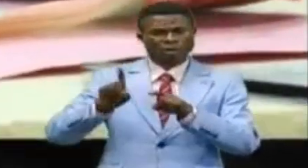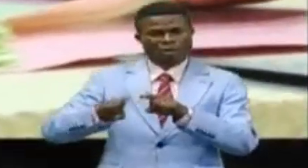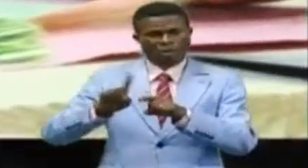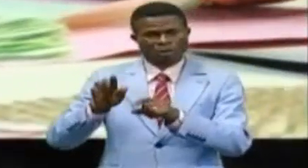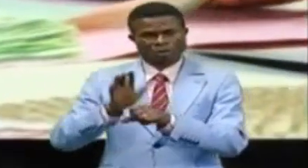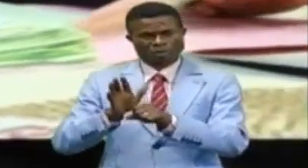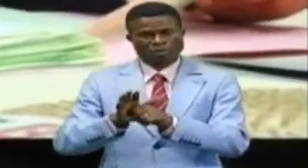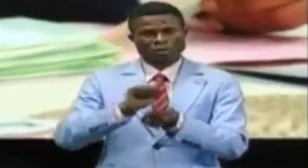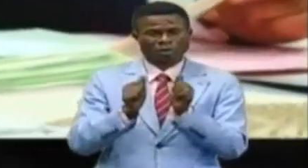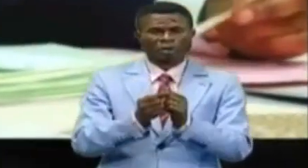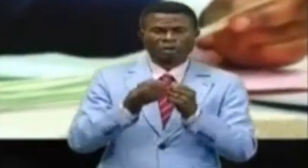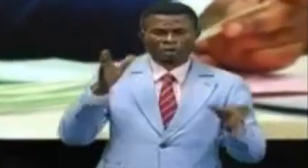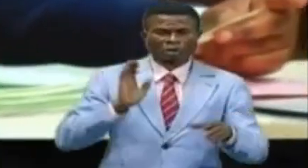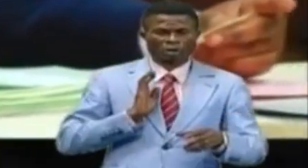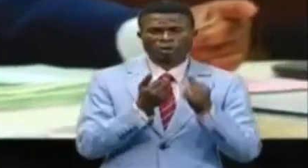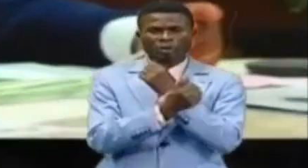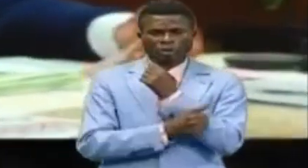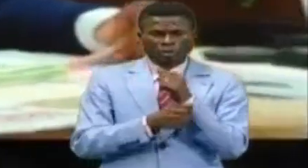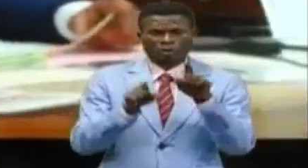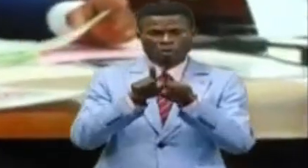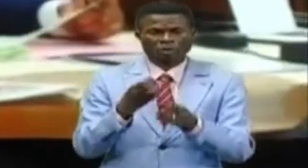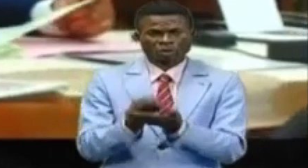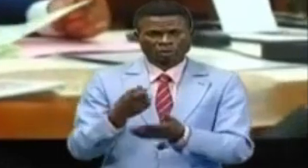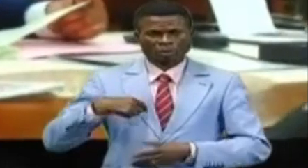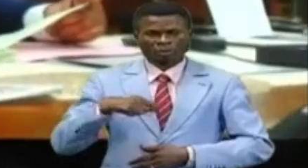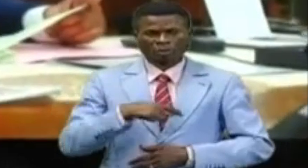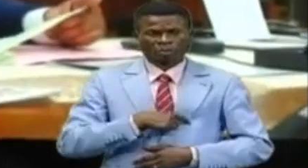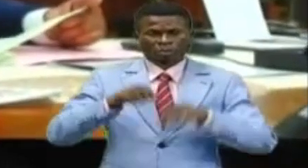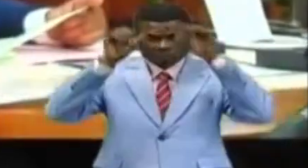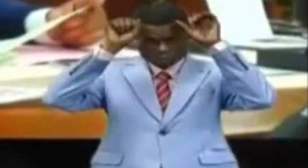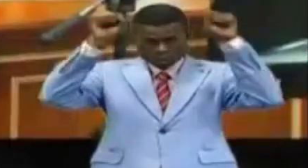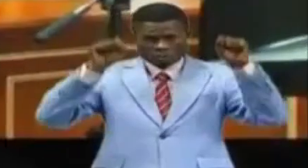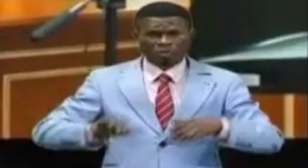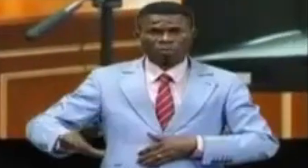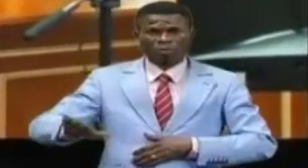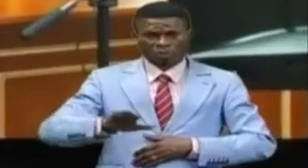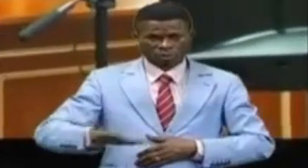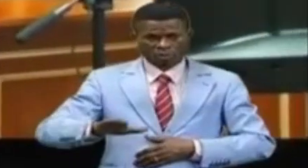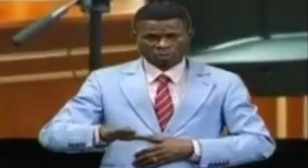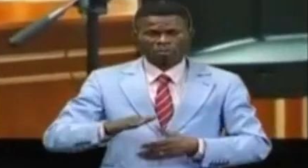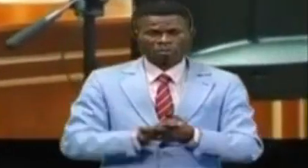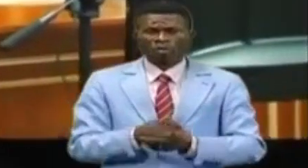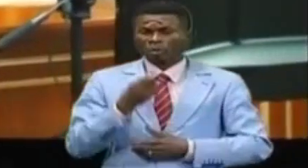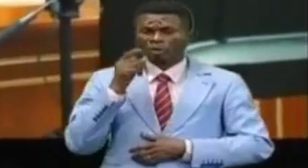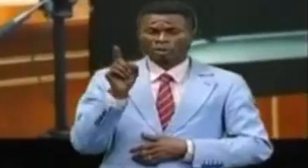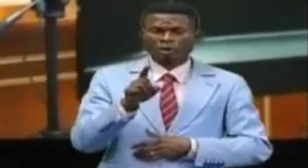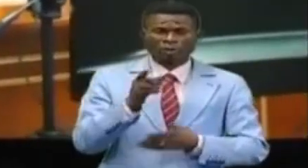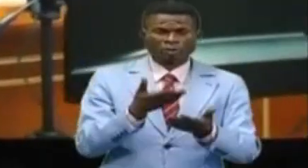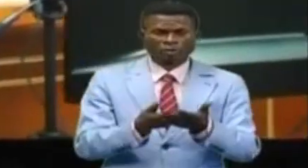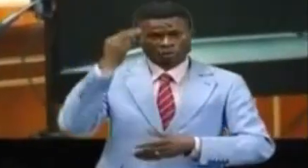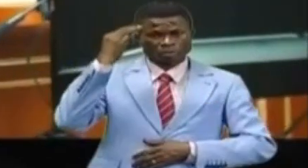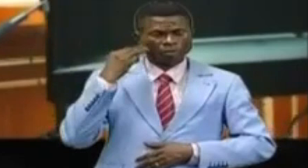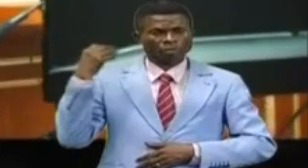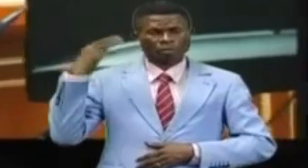suivant les potentialités de notre économie. Le président de la République a instruit de ce fait le ministre